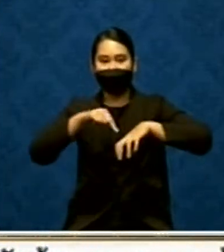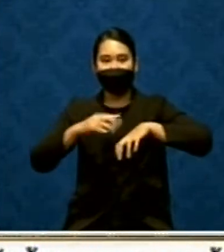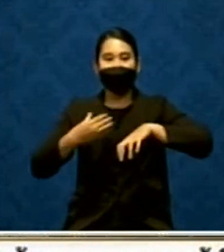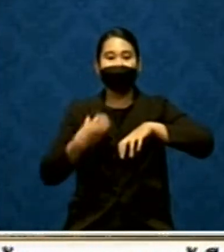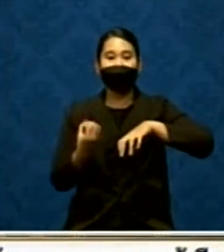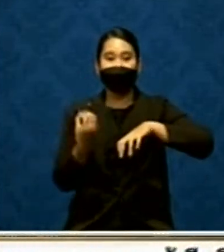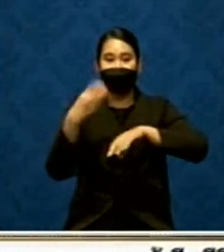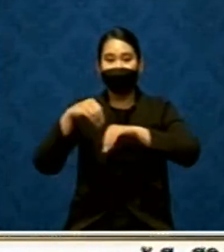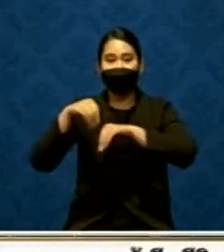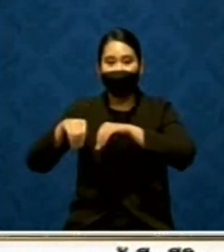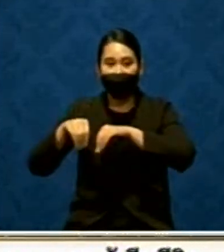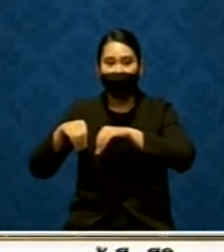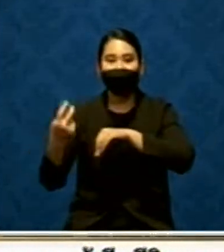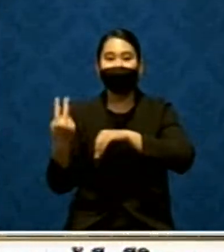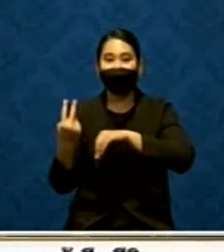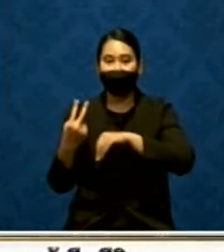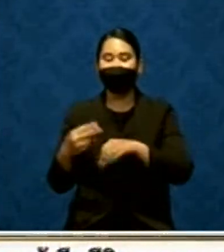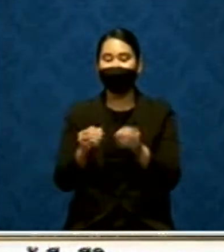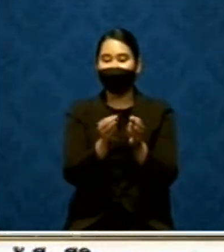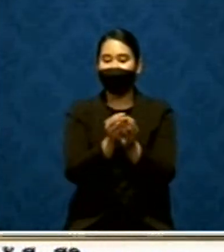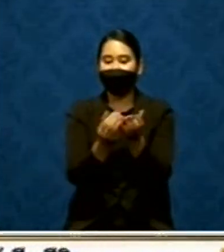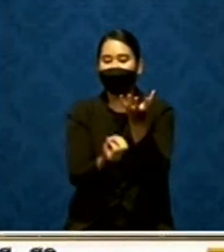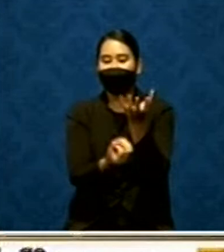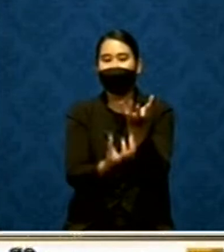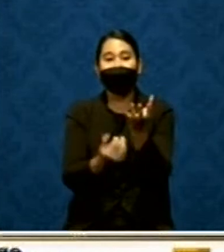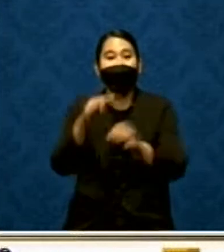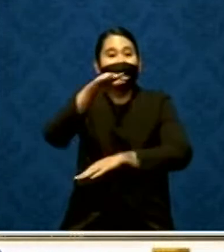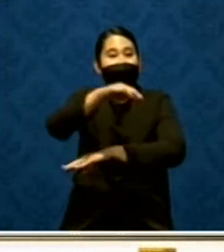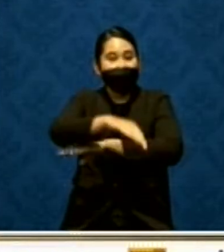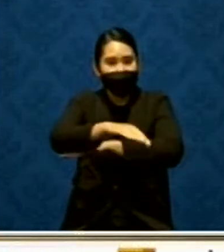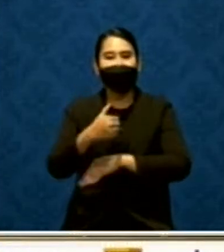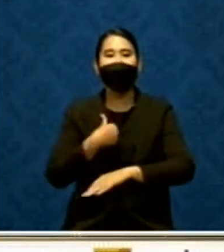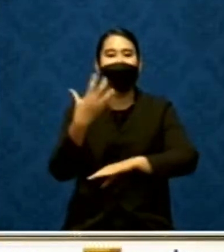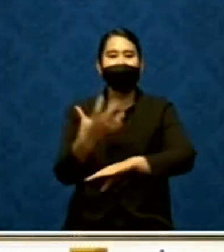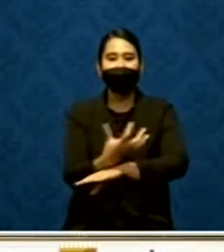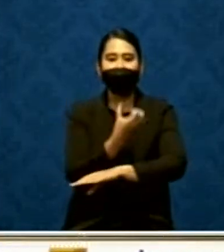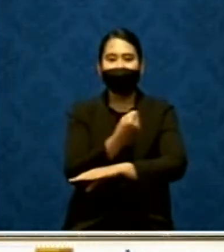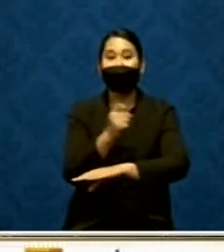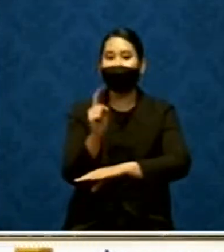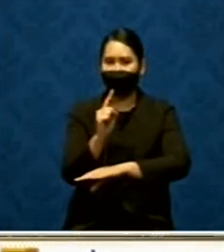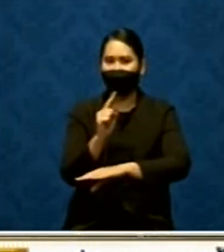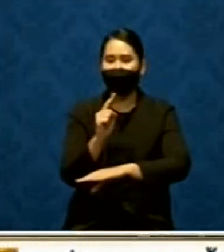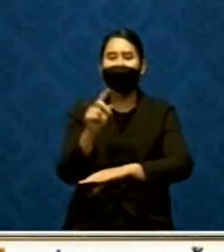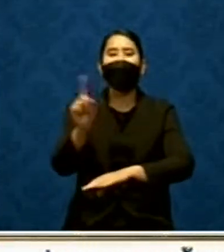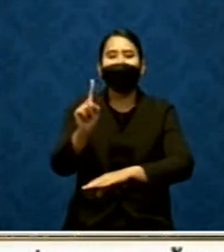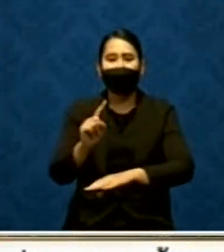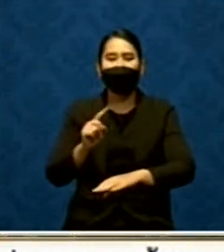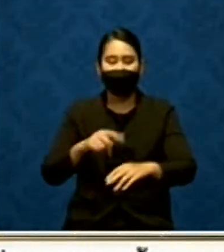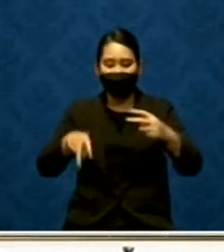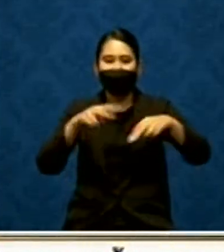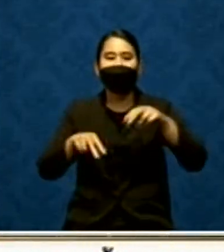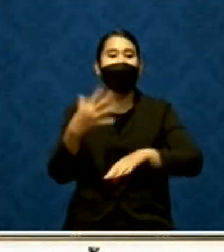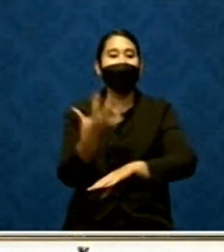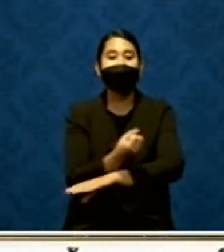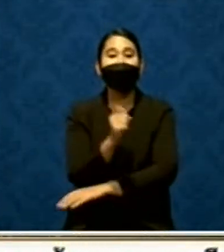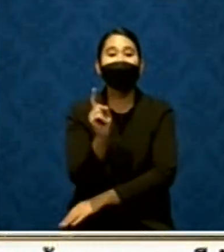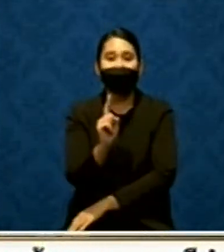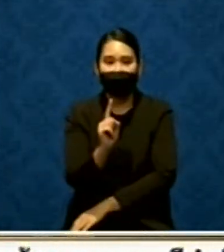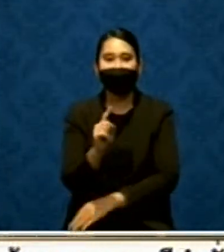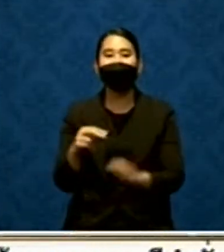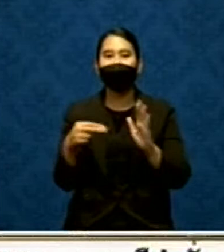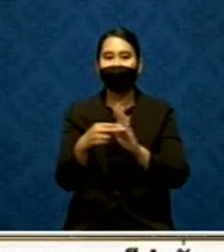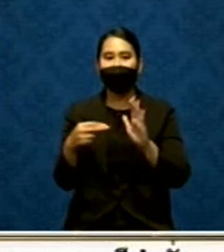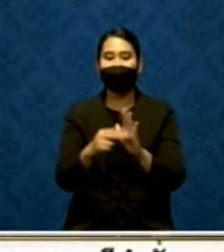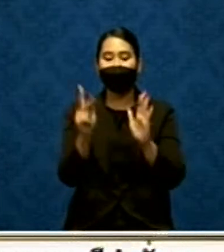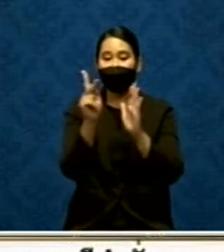2ต้นไว้ทําแกงกินตอนเย็นๆท่านใช้อํานาจตัวไหนครับที่จะเข้าไปตรวจในบ้านผมได้ไปขัดต่อ